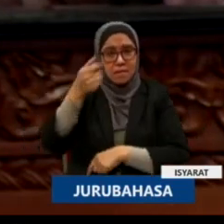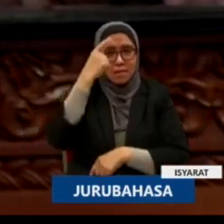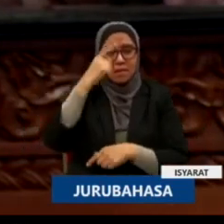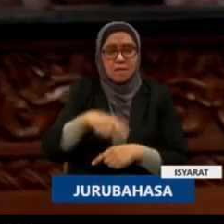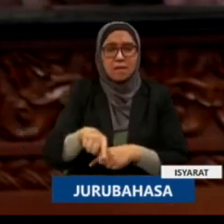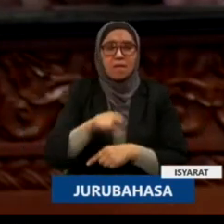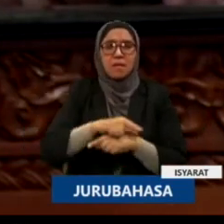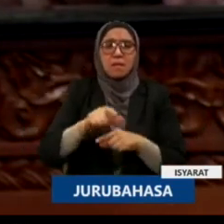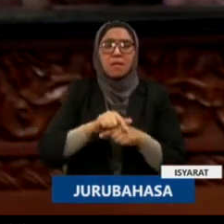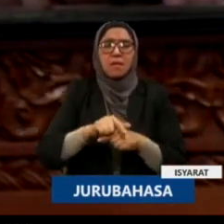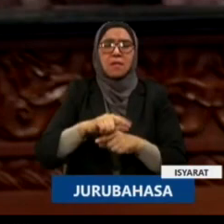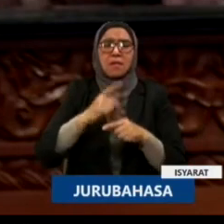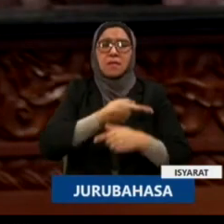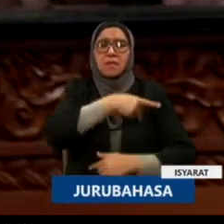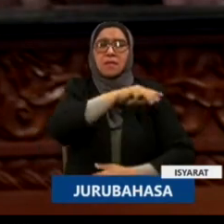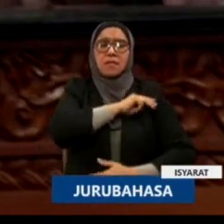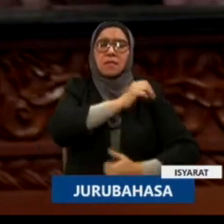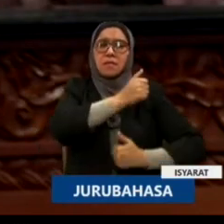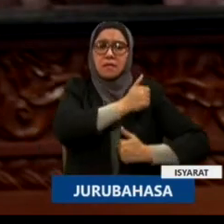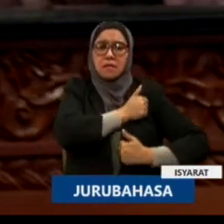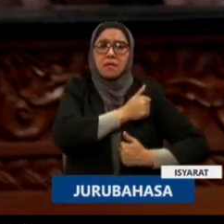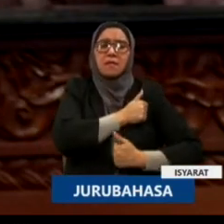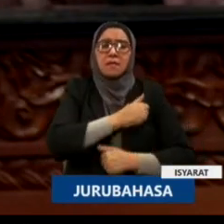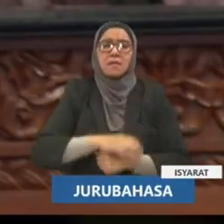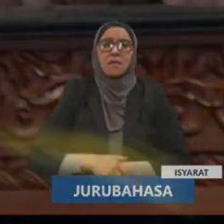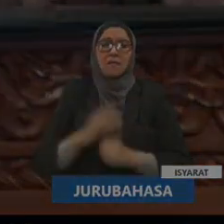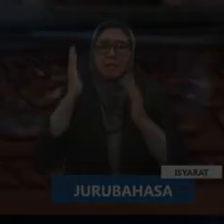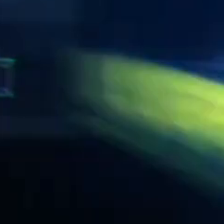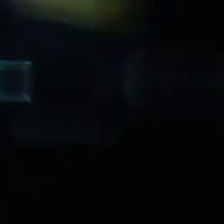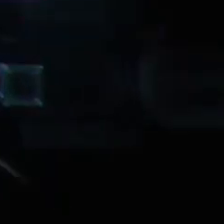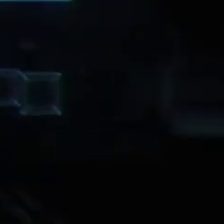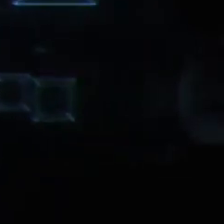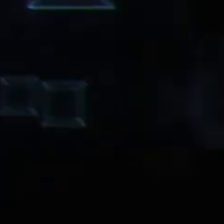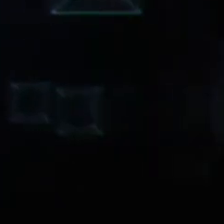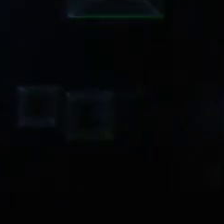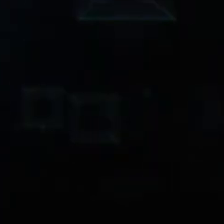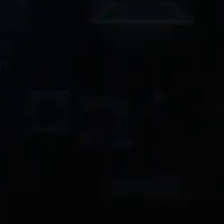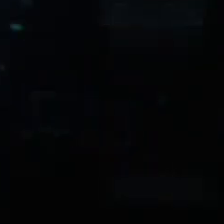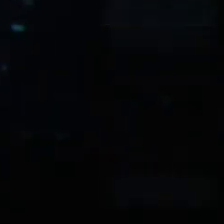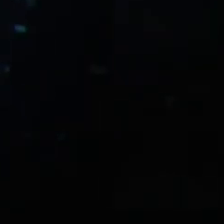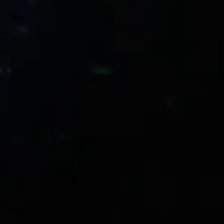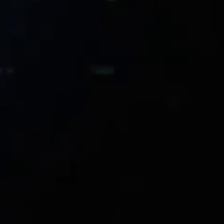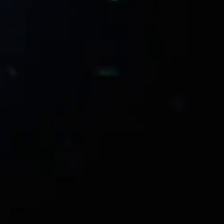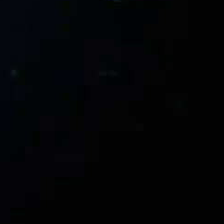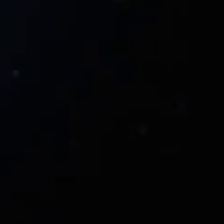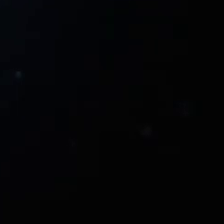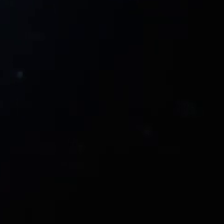Pertahanan Malaysia sama-sama kita doakan niat Suci beliau juga sih